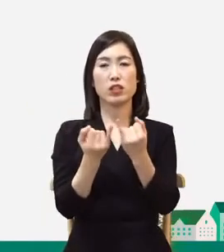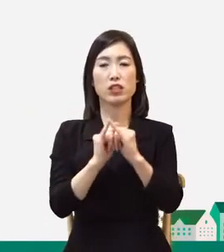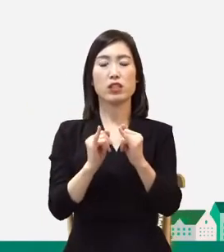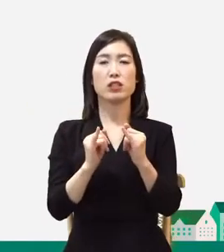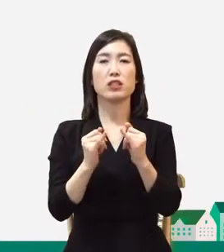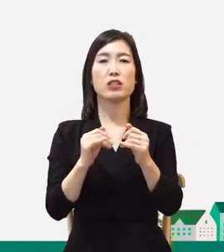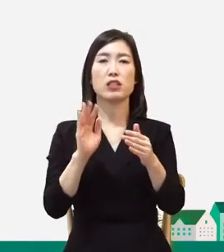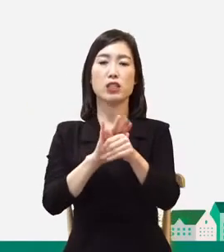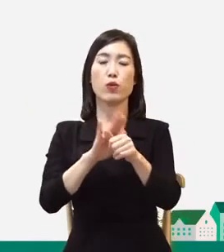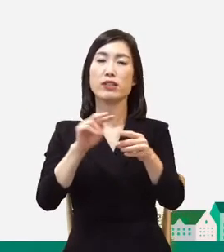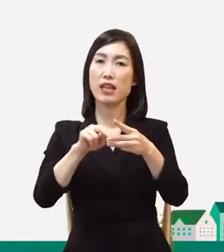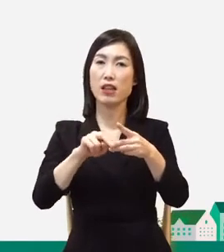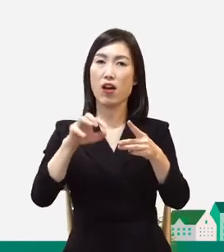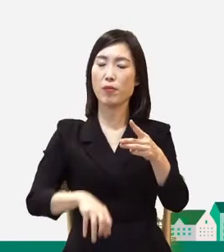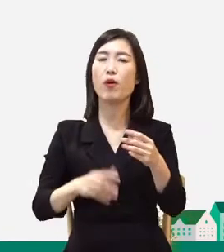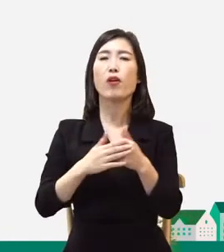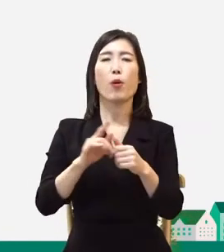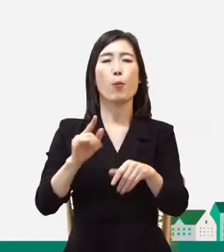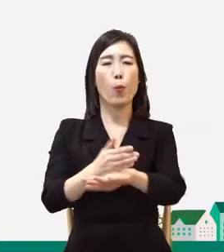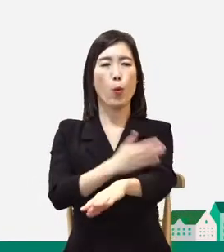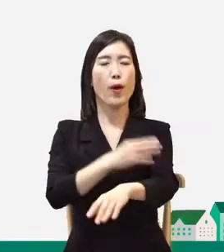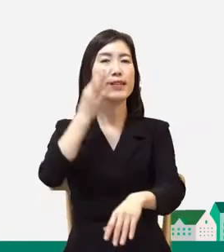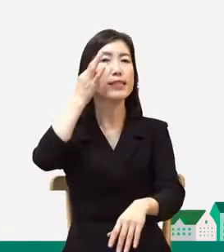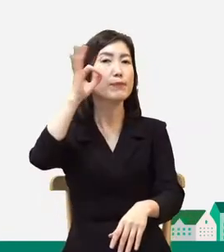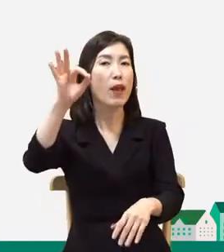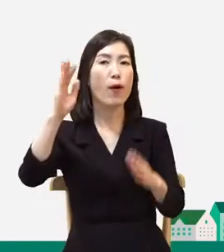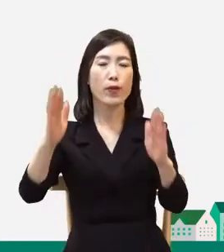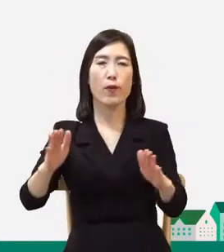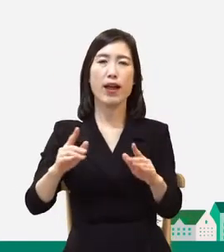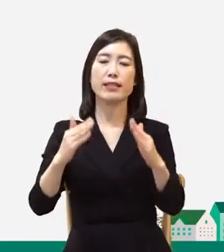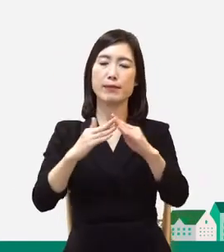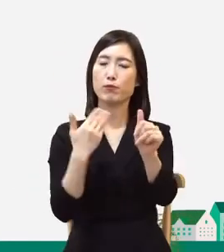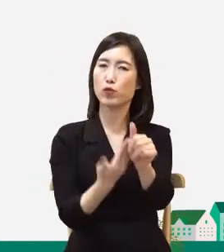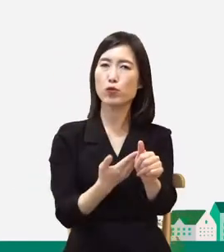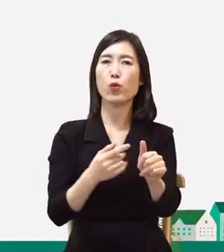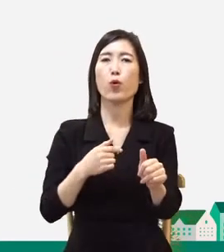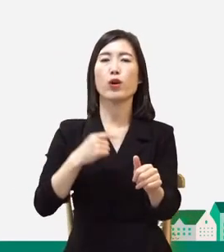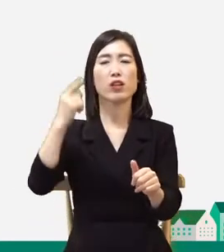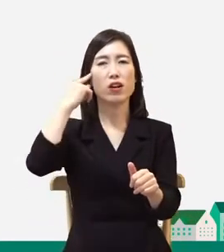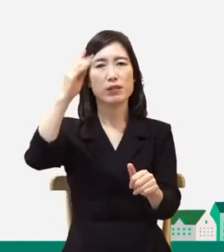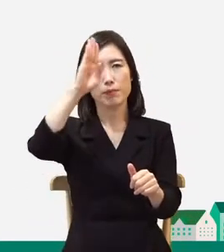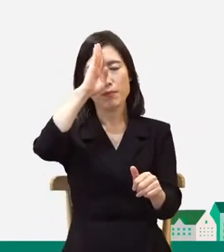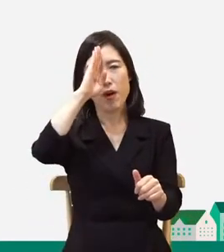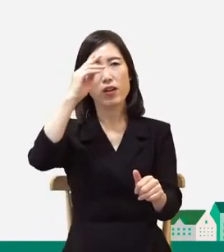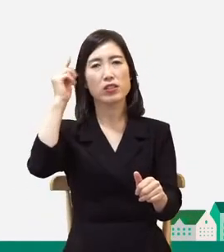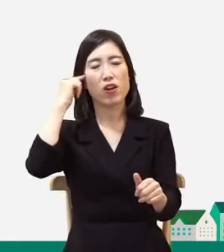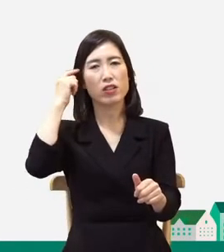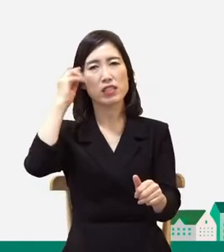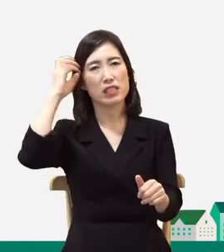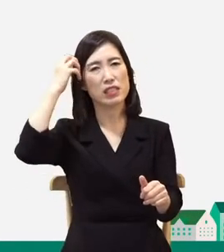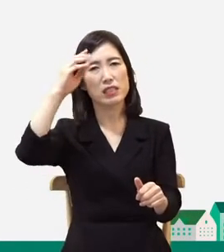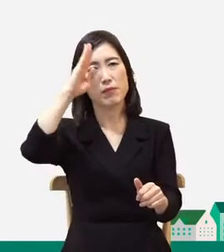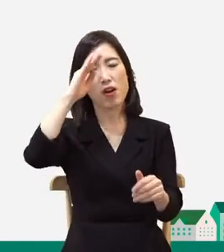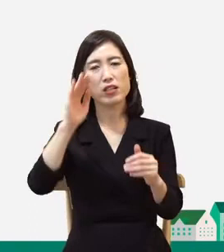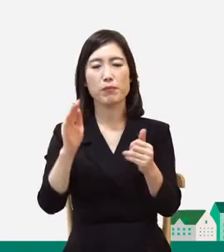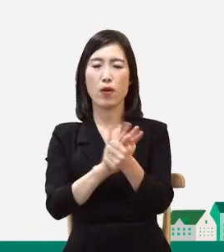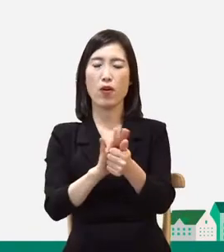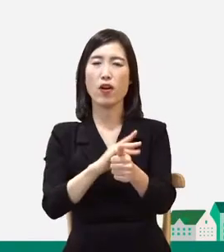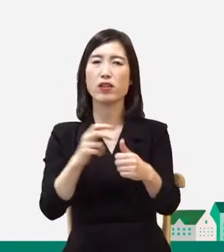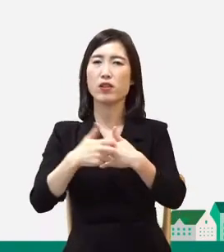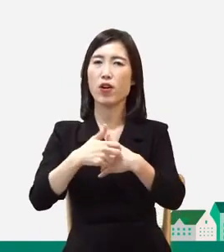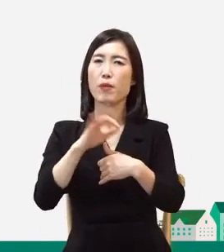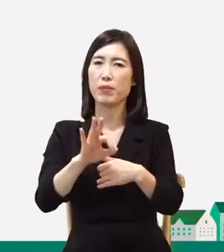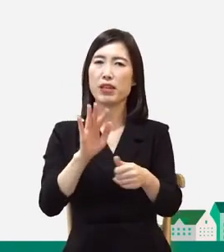운영 중이며 최장 10개월 동안 주택과 생활 서비스 제공, 정신과 치료 개입을 통해 주택 연계를 지원하고